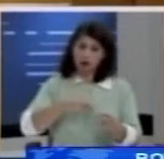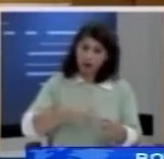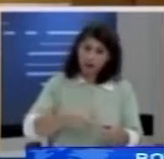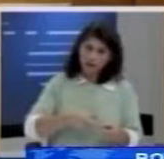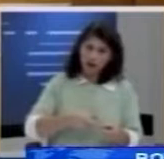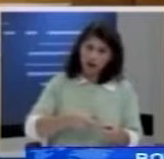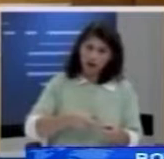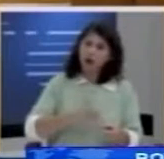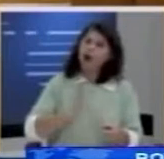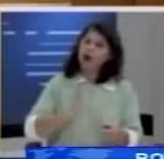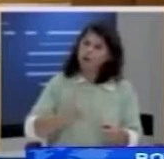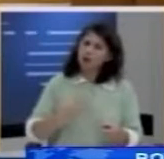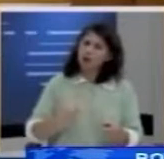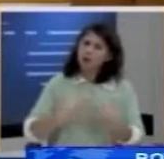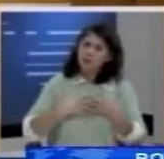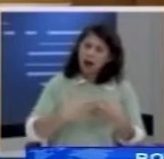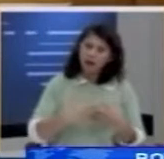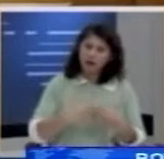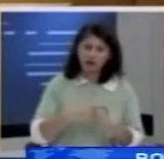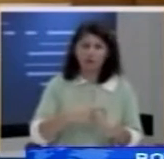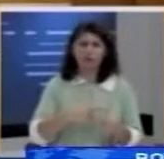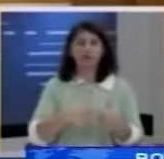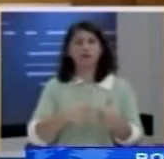έγκλημα μπορεί να υπάρχει πάθος,